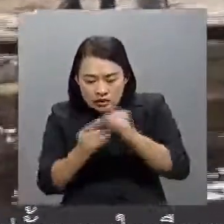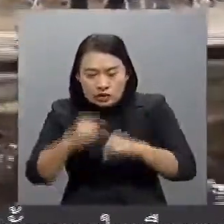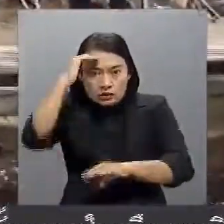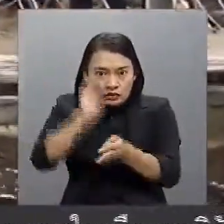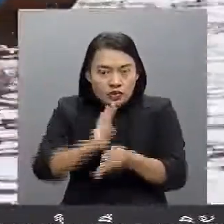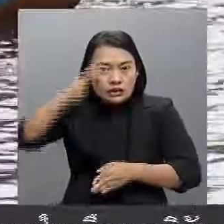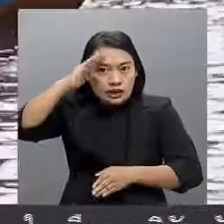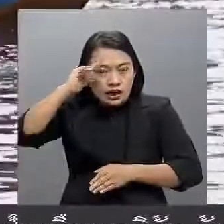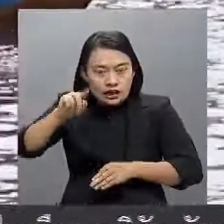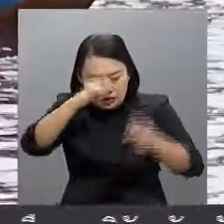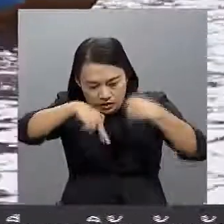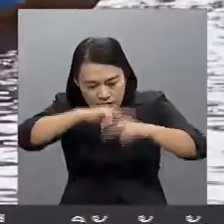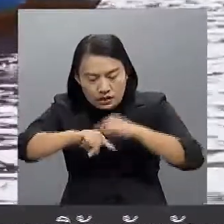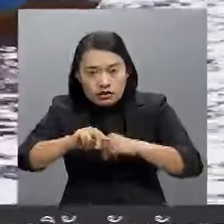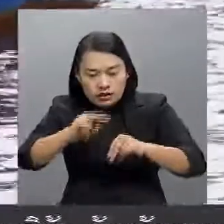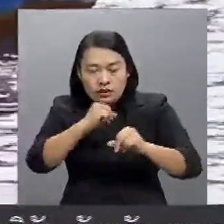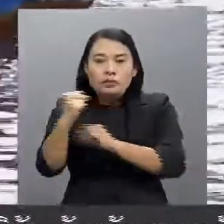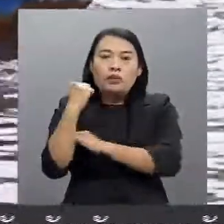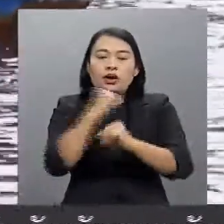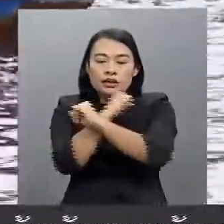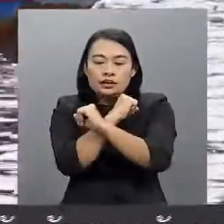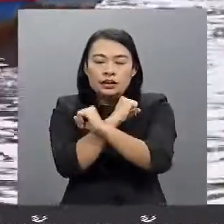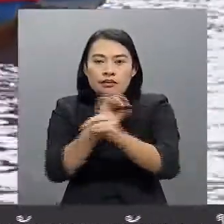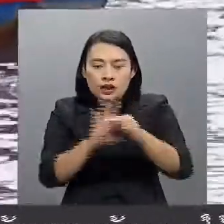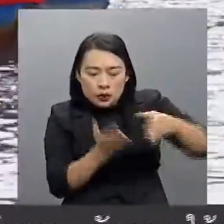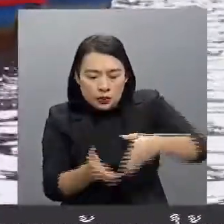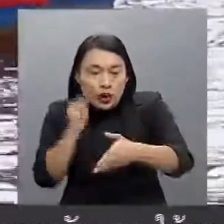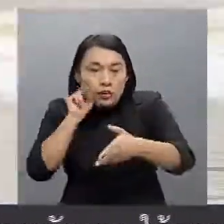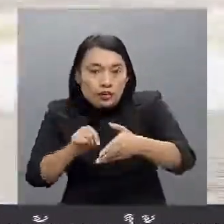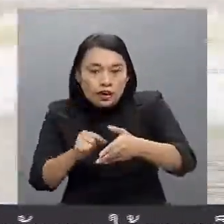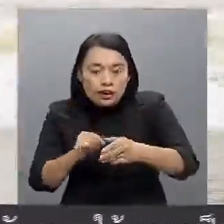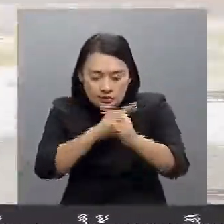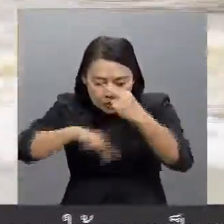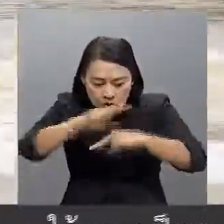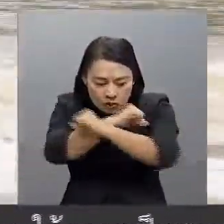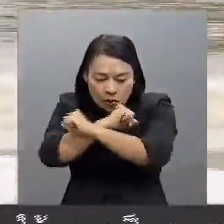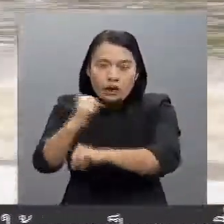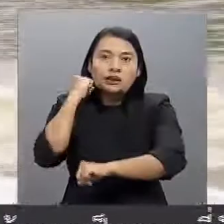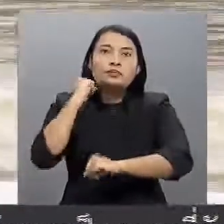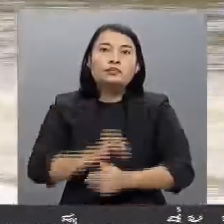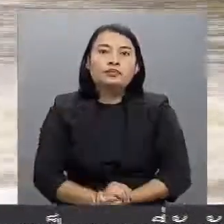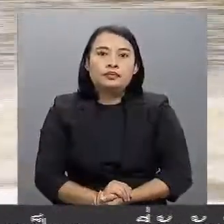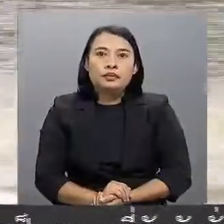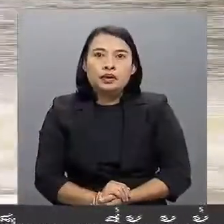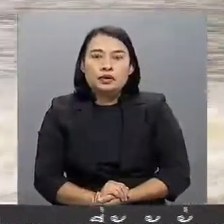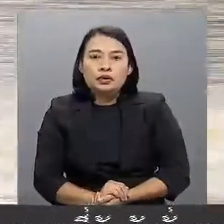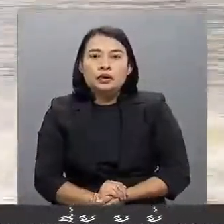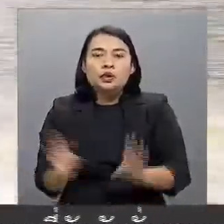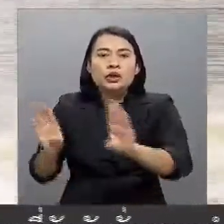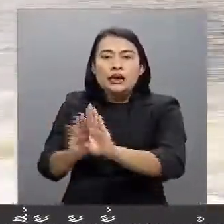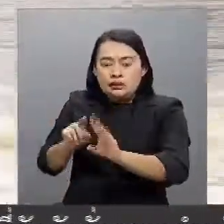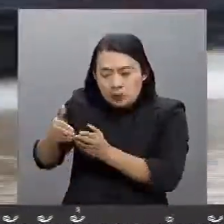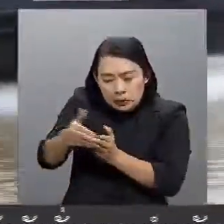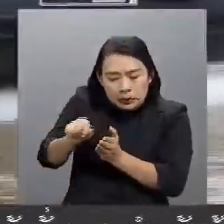คุมเข้มพื้นที่พรมแดนตามแม่น้ำสุไหงโกลกอย่างเข้มงวดส่วนการปิดช่องทางลักลอบนำแรงงานข้ามชาติเข้าประเทศ